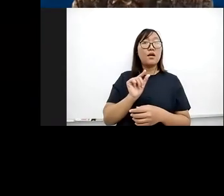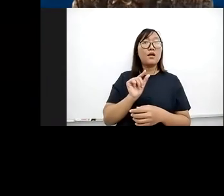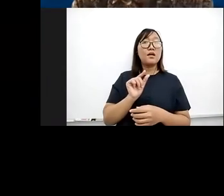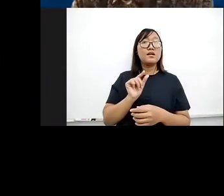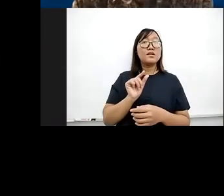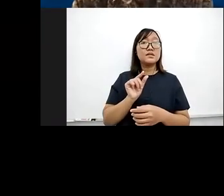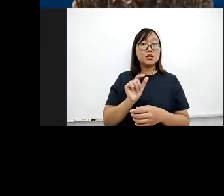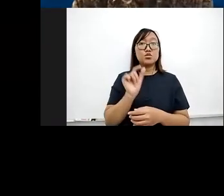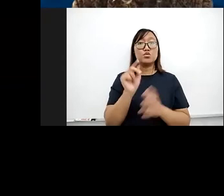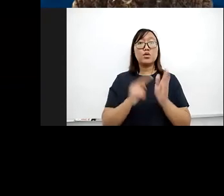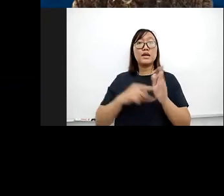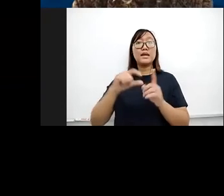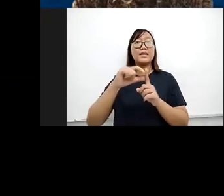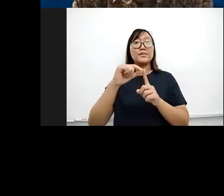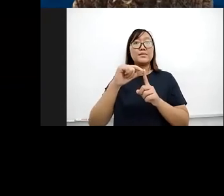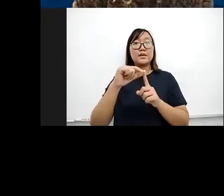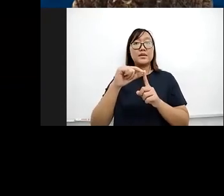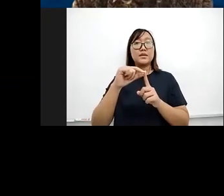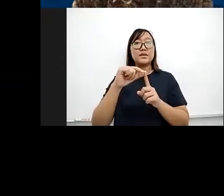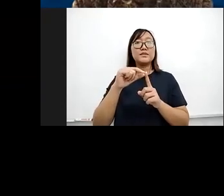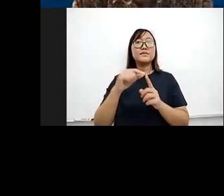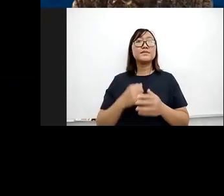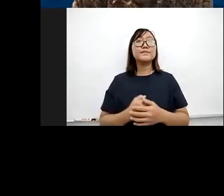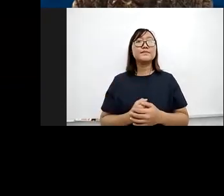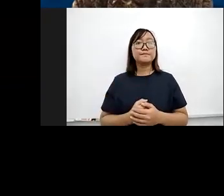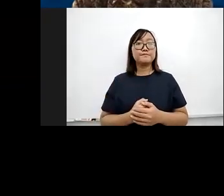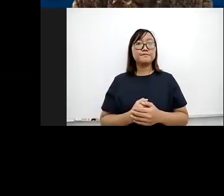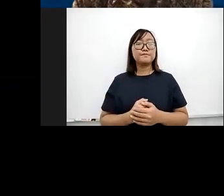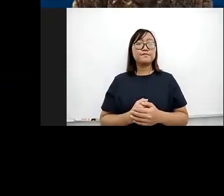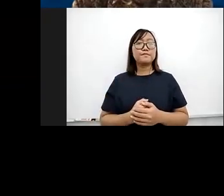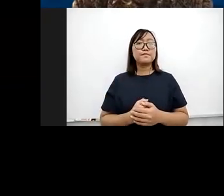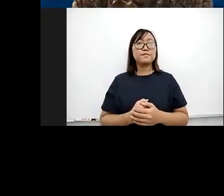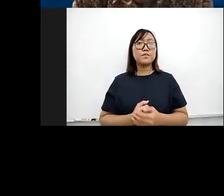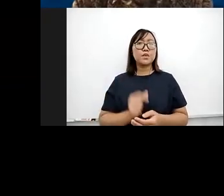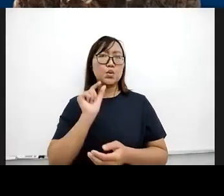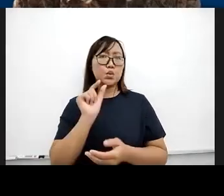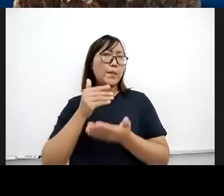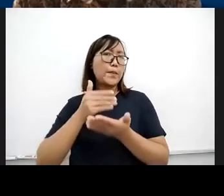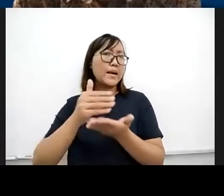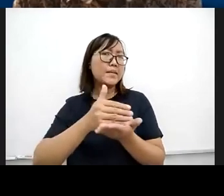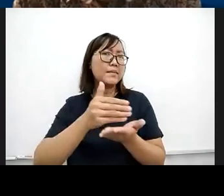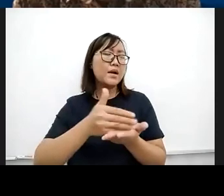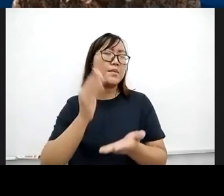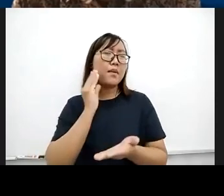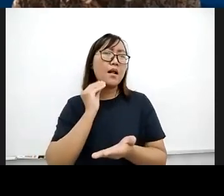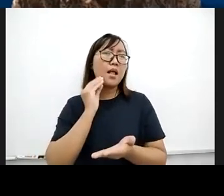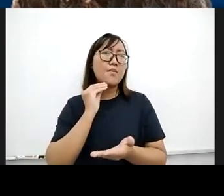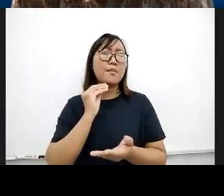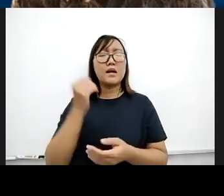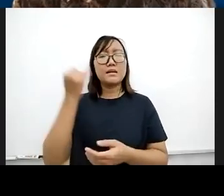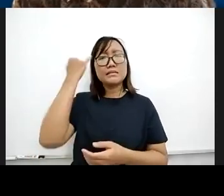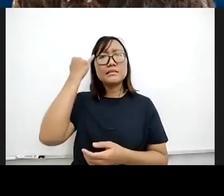UNDP di untuk berbagi pengalaman pendapat gagasan